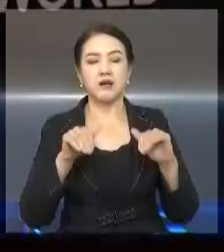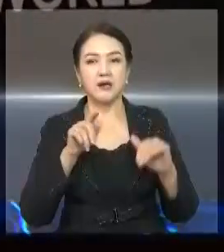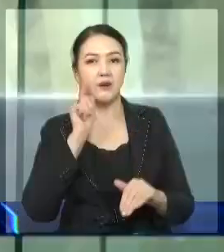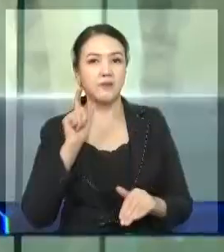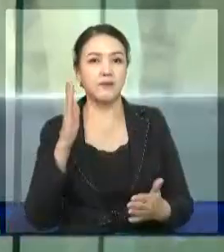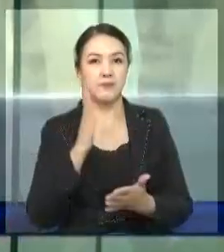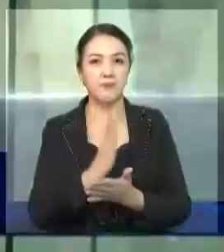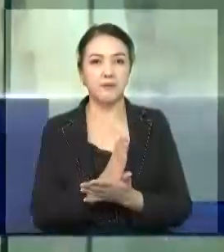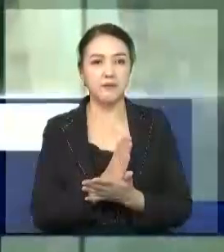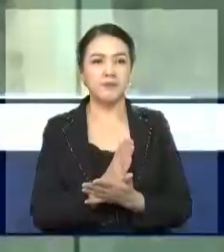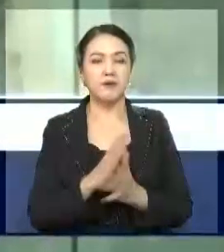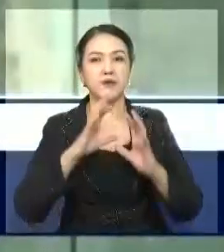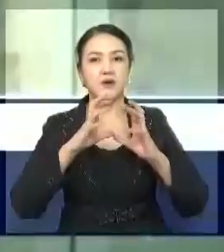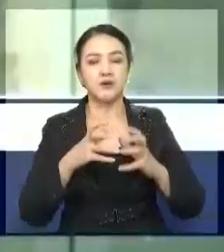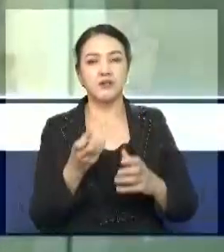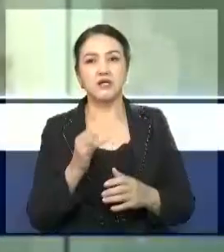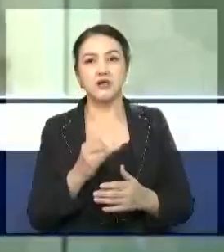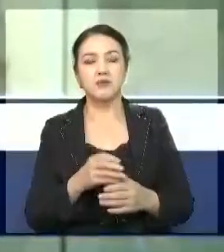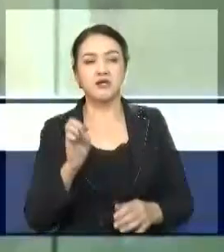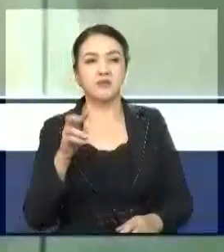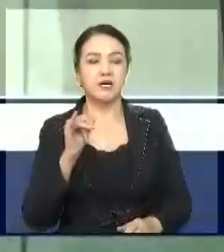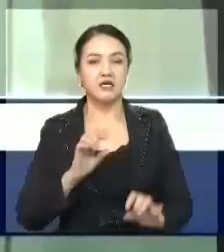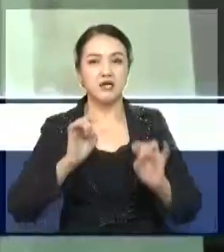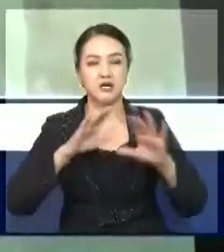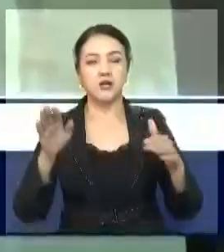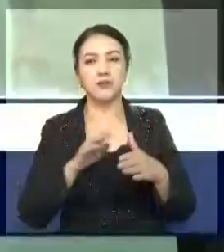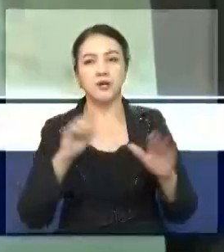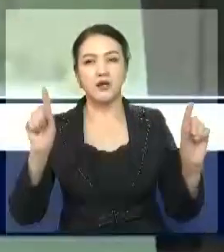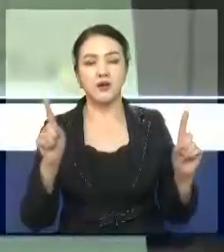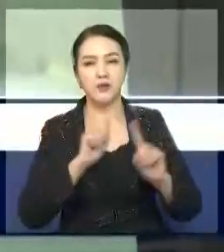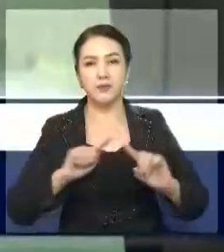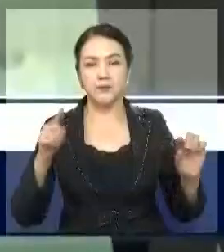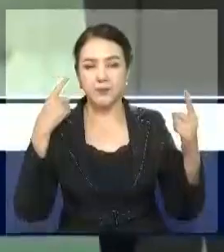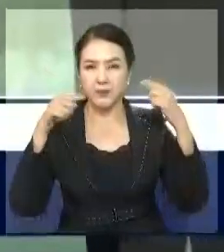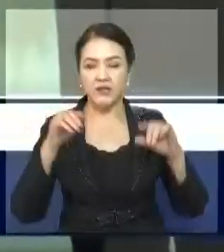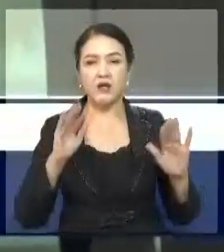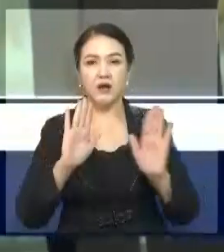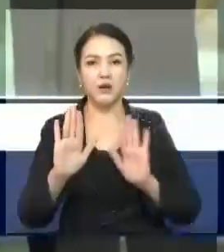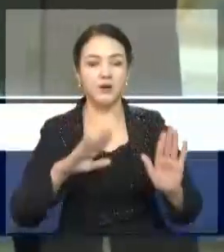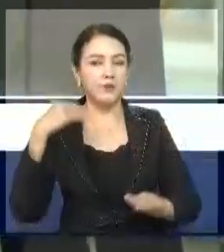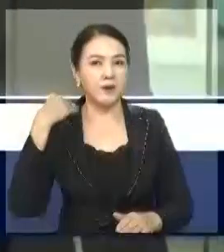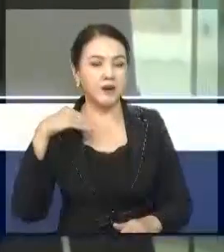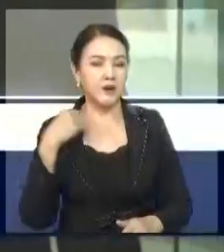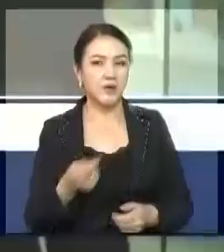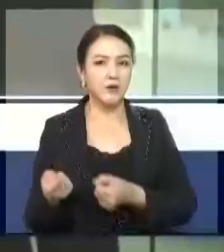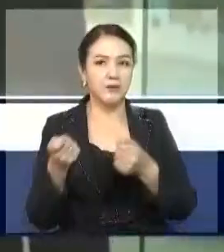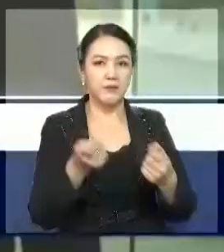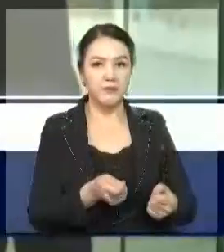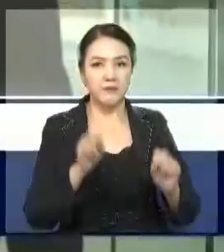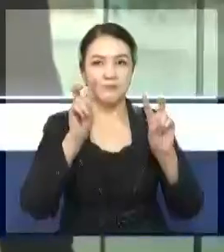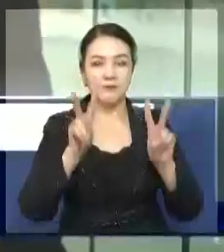жастары бар. Дүние дидарындағы Димаш өнер иесінің шығармашылығына арналған көрме бүгін туған жер ақтөбеліктердің назарына қойылды.